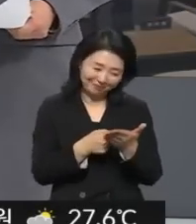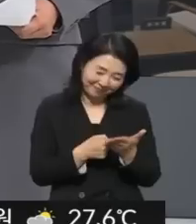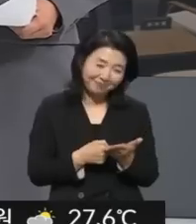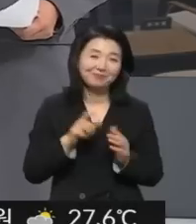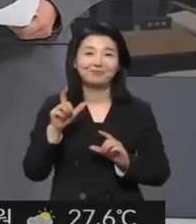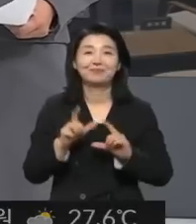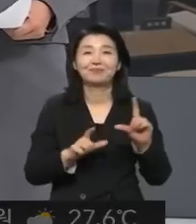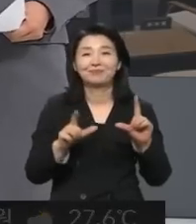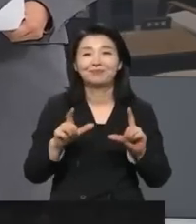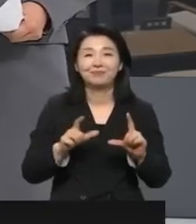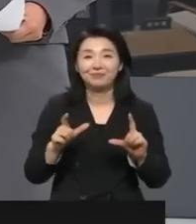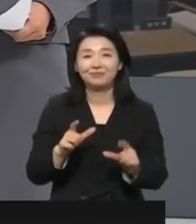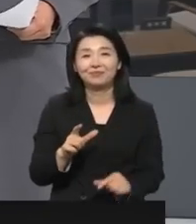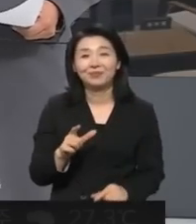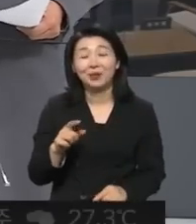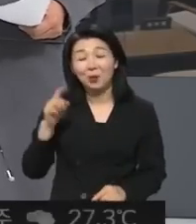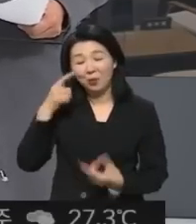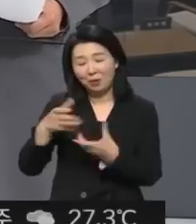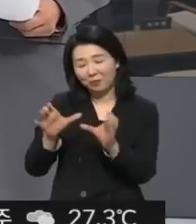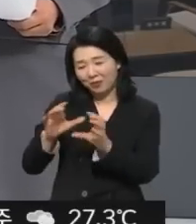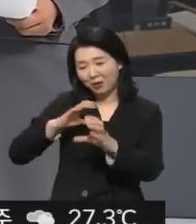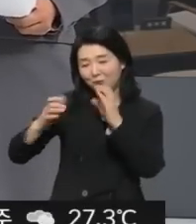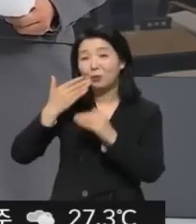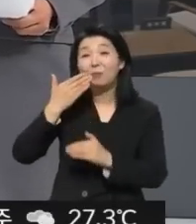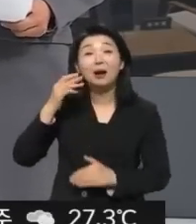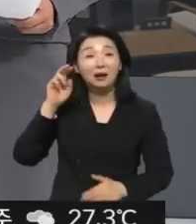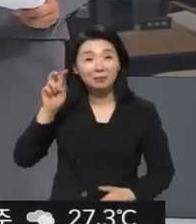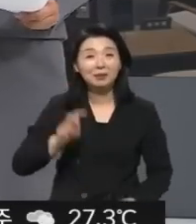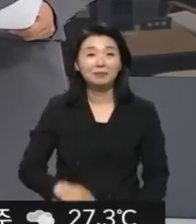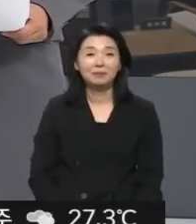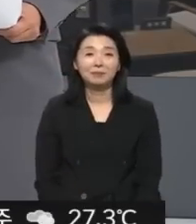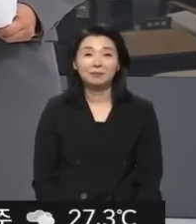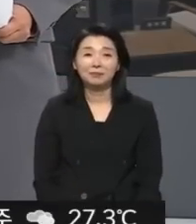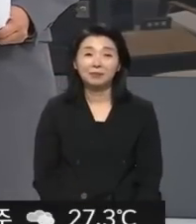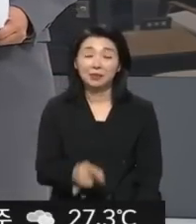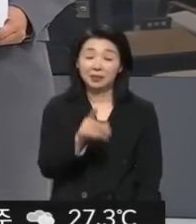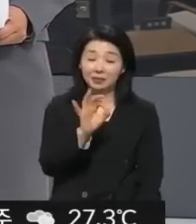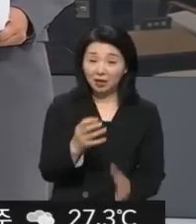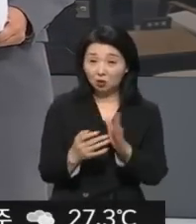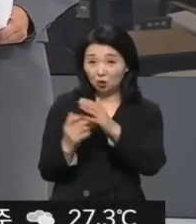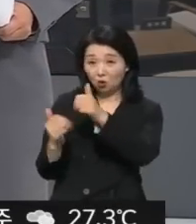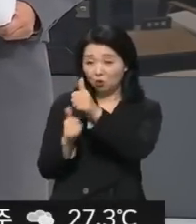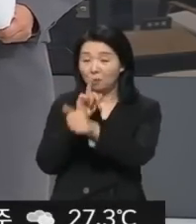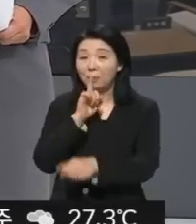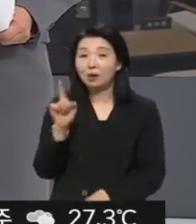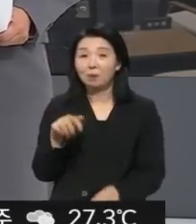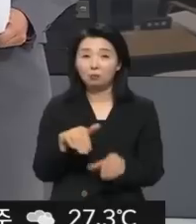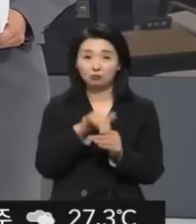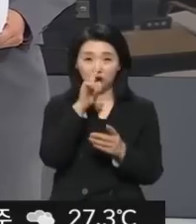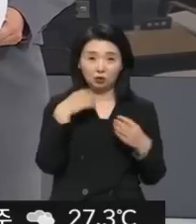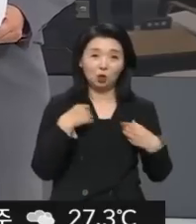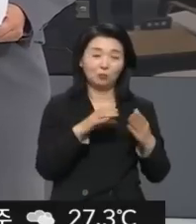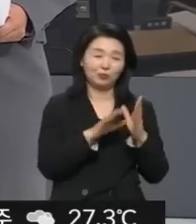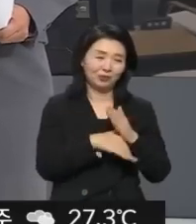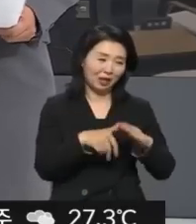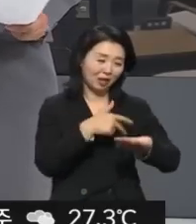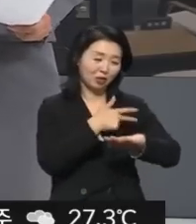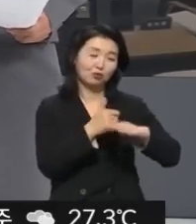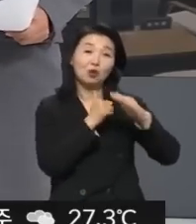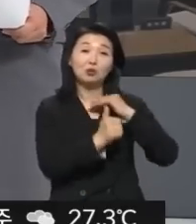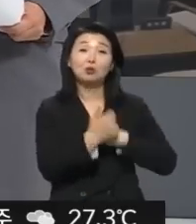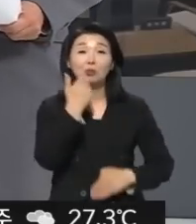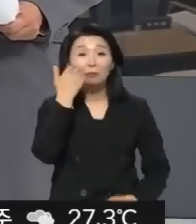면모도 부처 내의 소통에 기여할 거다 이런 기대를 받고 있는데요. 장해찬 최고위원은 문재인 정부에서도 수영 선수